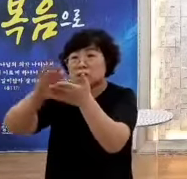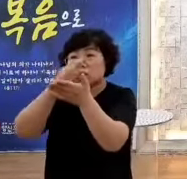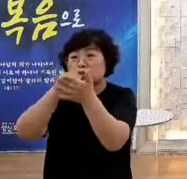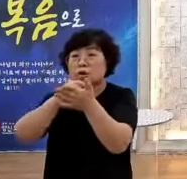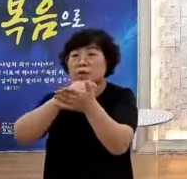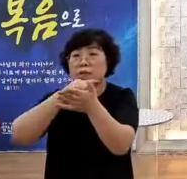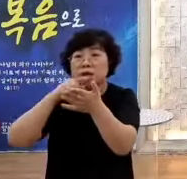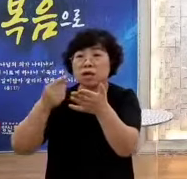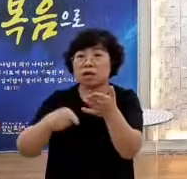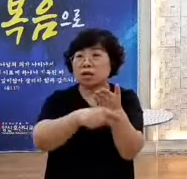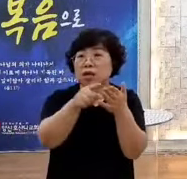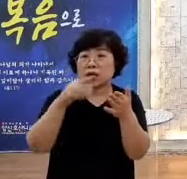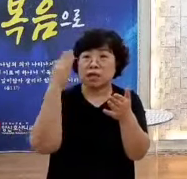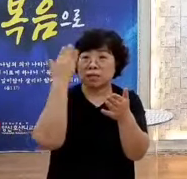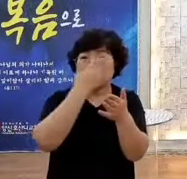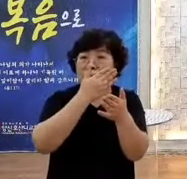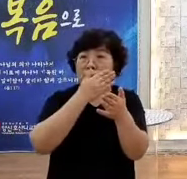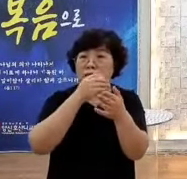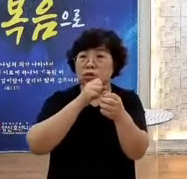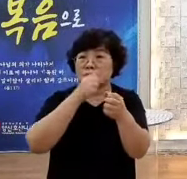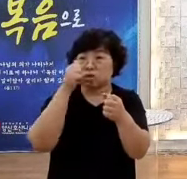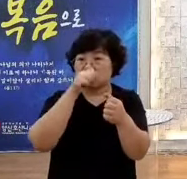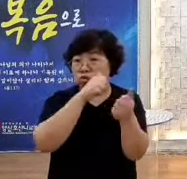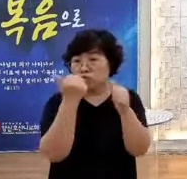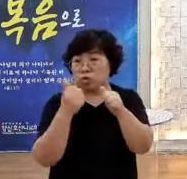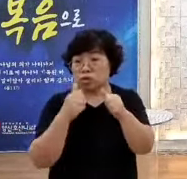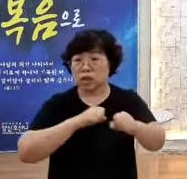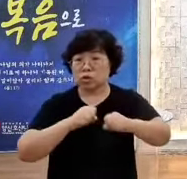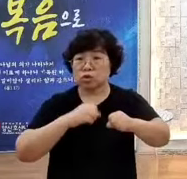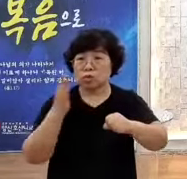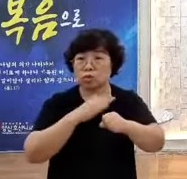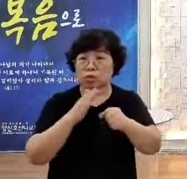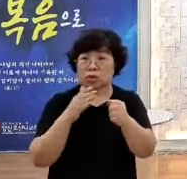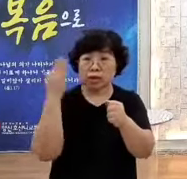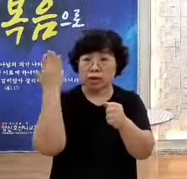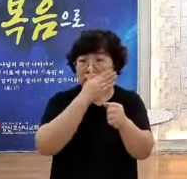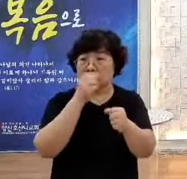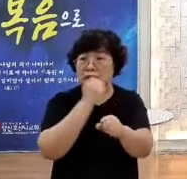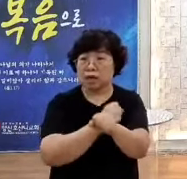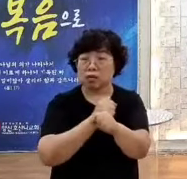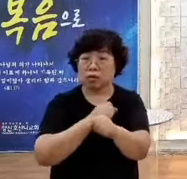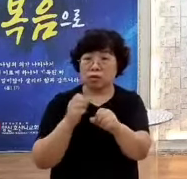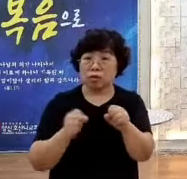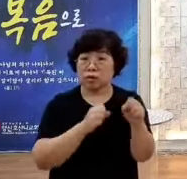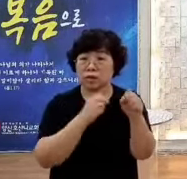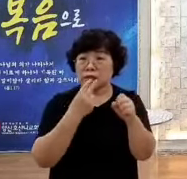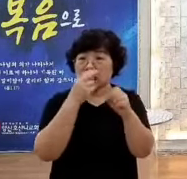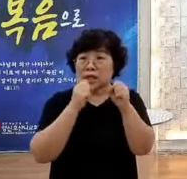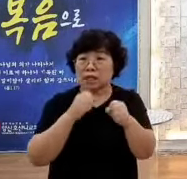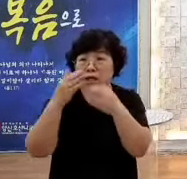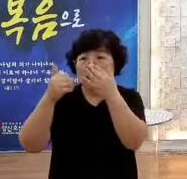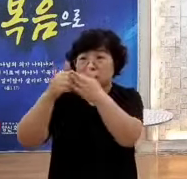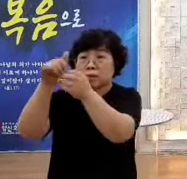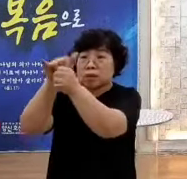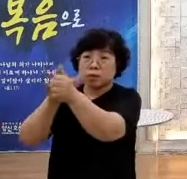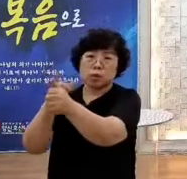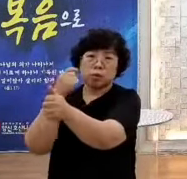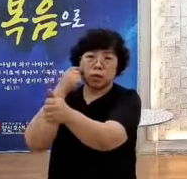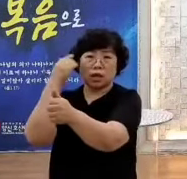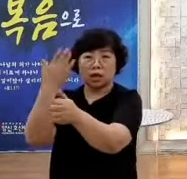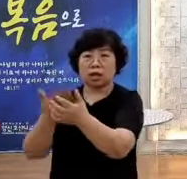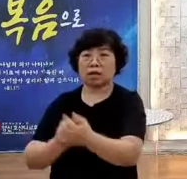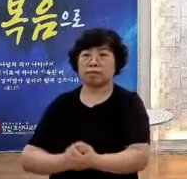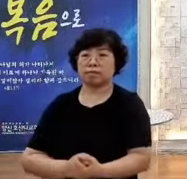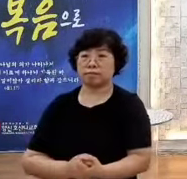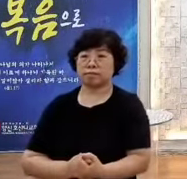죽은 행실에서 깨끗하게 하고 살아계신 하나님을 섬기게 하지 못하겠느냐. 아멘. 아멘.